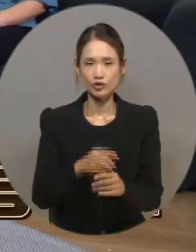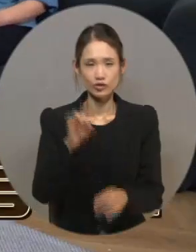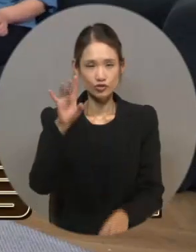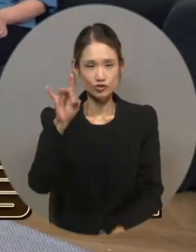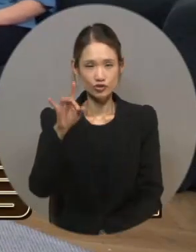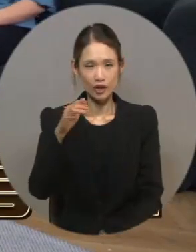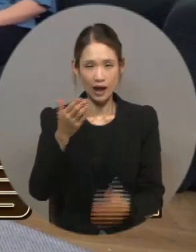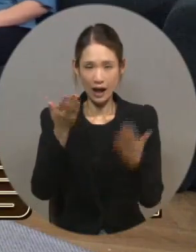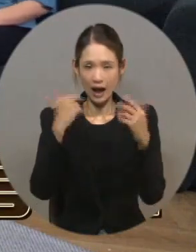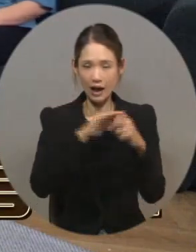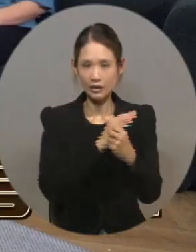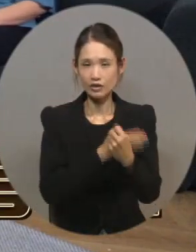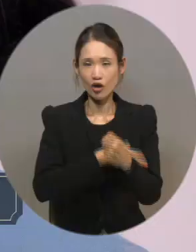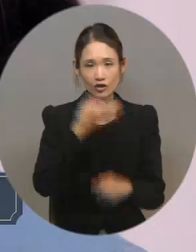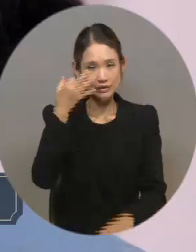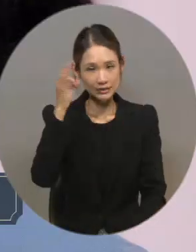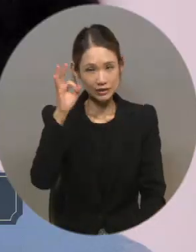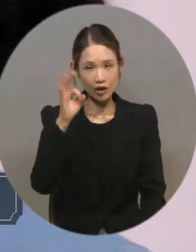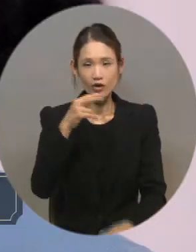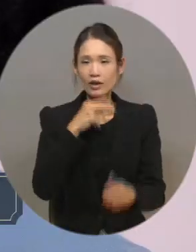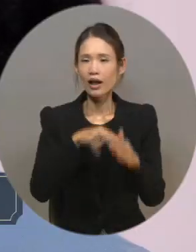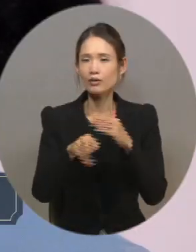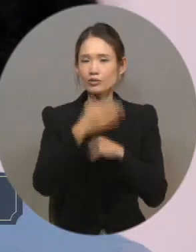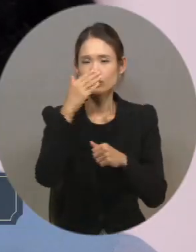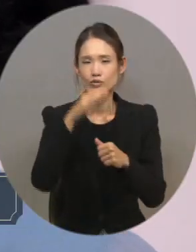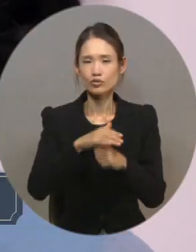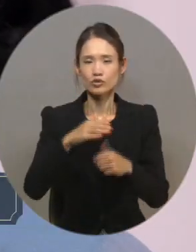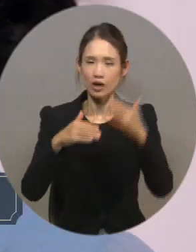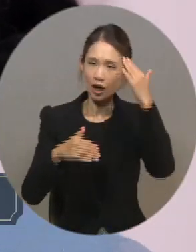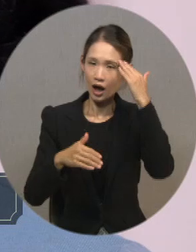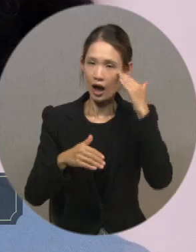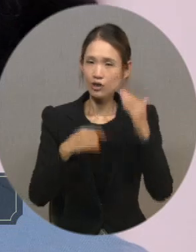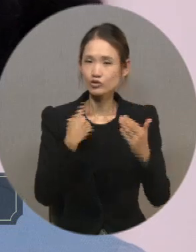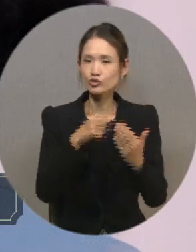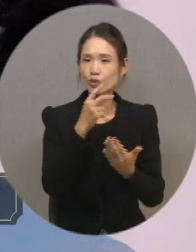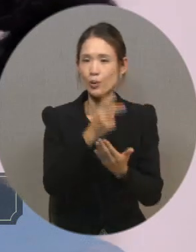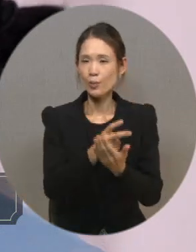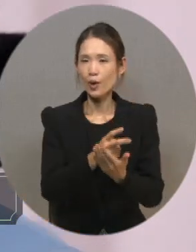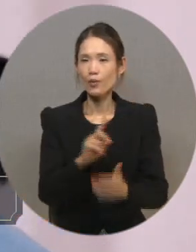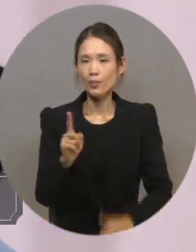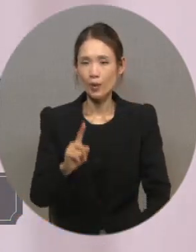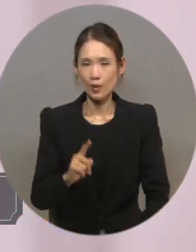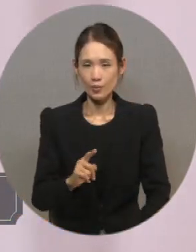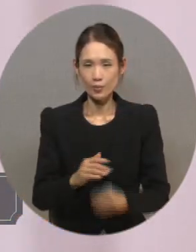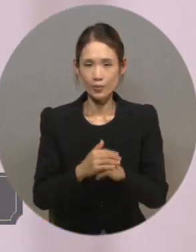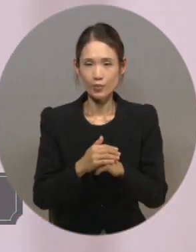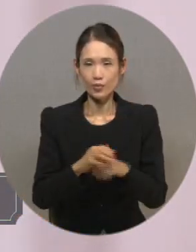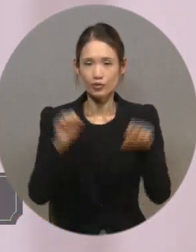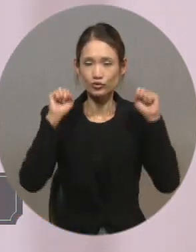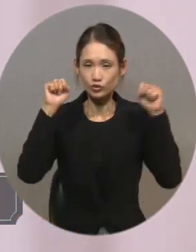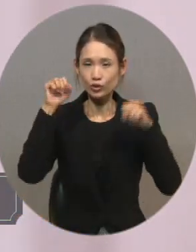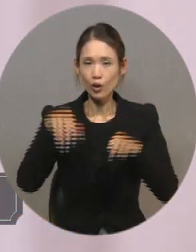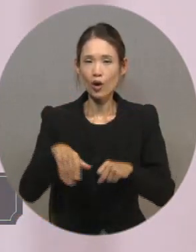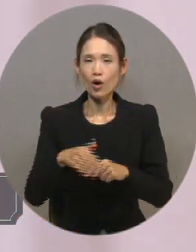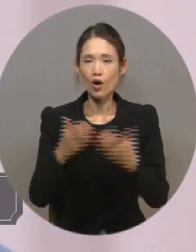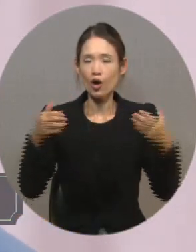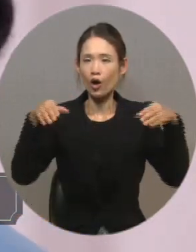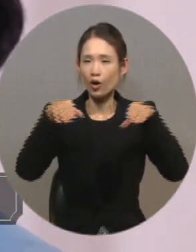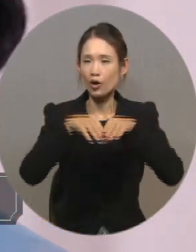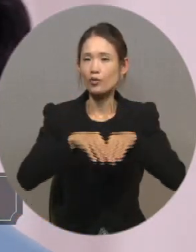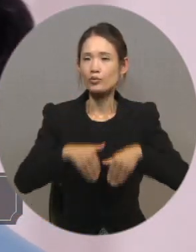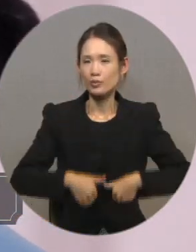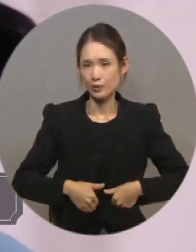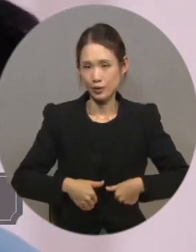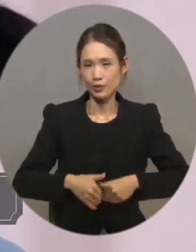탈북 청소년 학교고요. 우리나라 교육법이 그 운동장, 그다음 학교 건물이 있어야지 인가를 해줘요. 근데